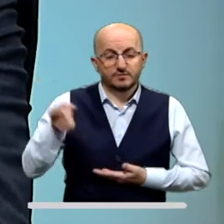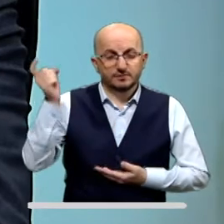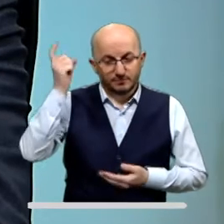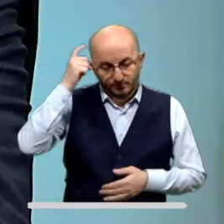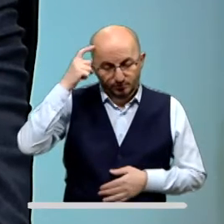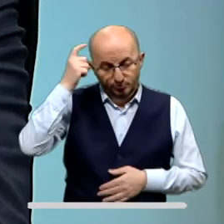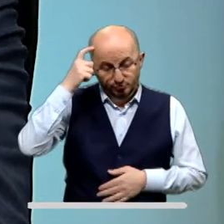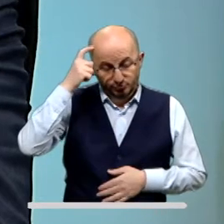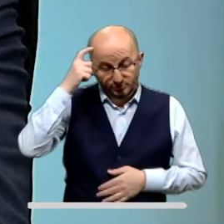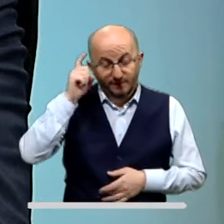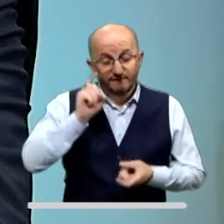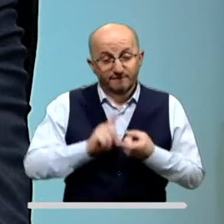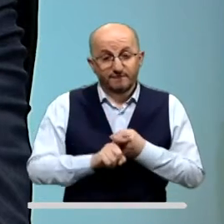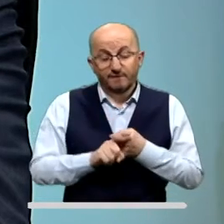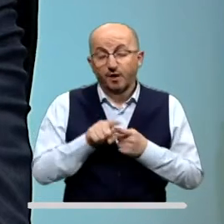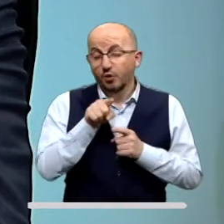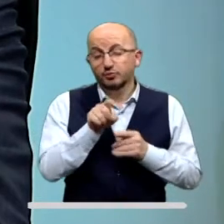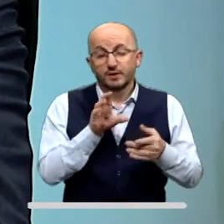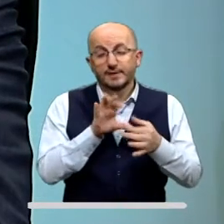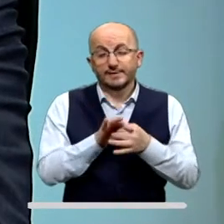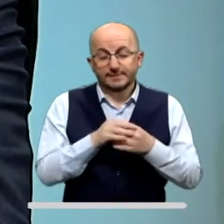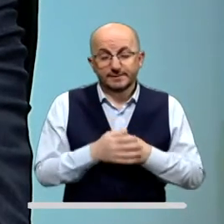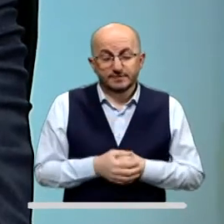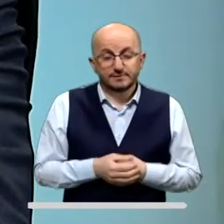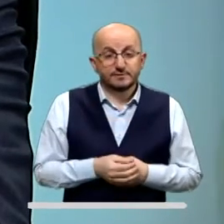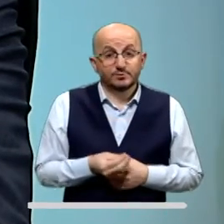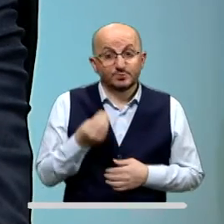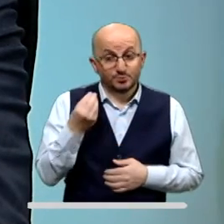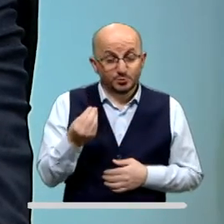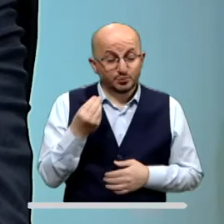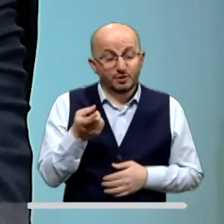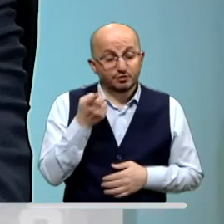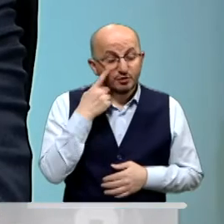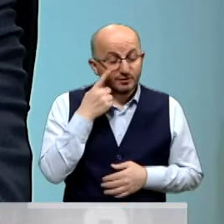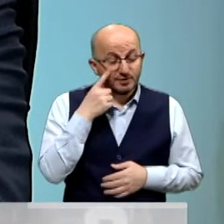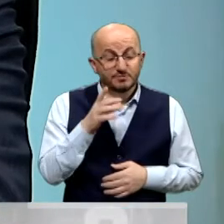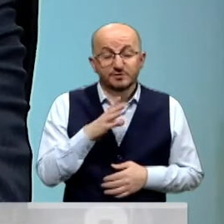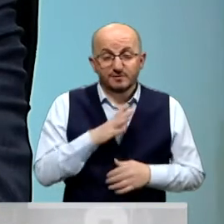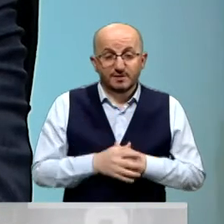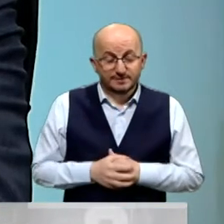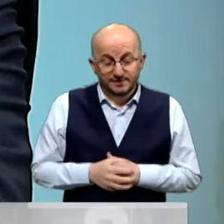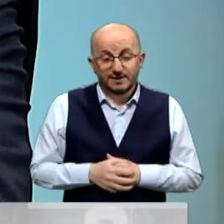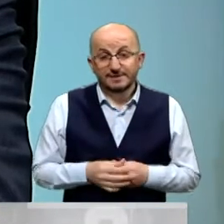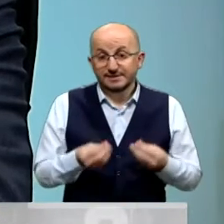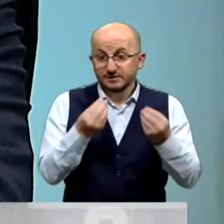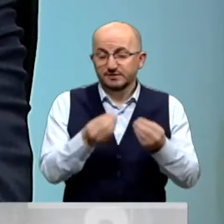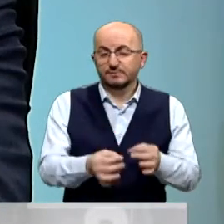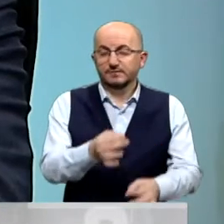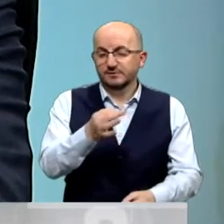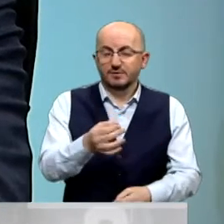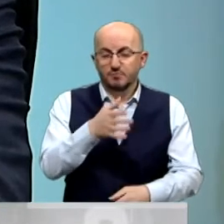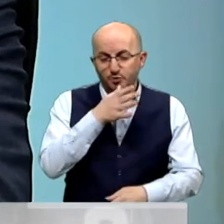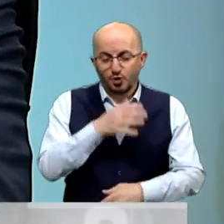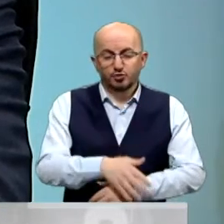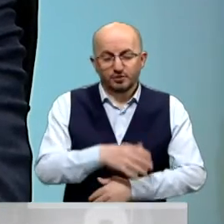yanıyorsak ve onun hakkında Hüsnü şehadetimi Eee iyi kişi olarak onu